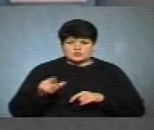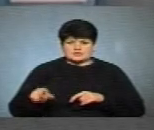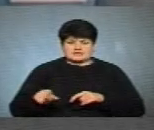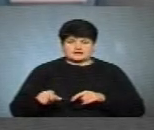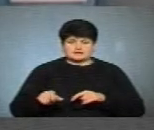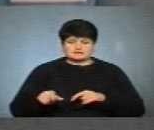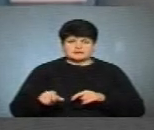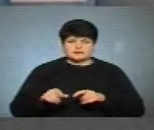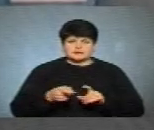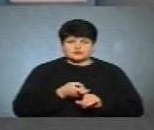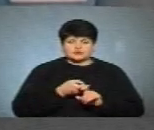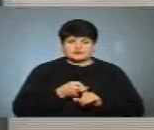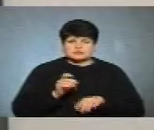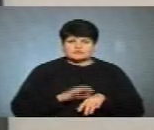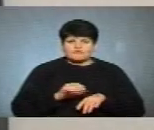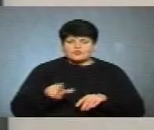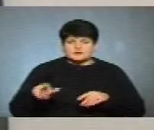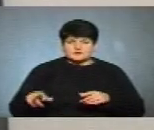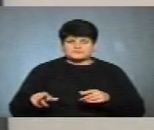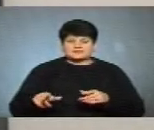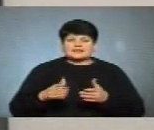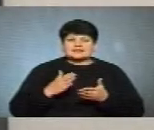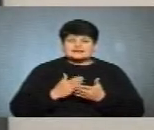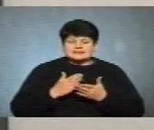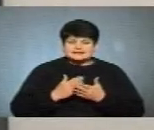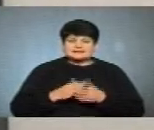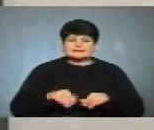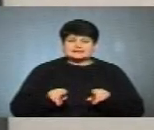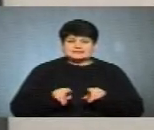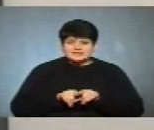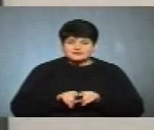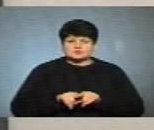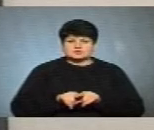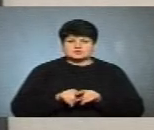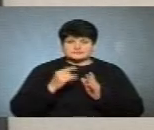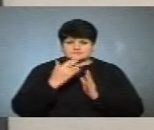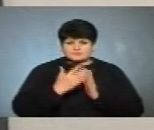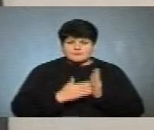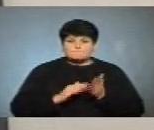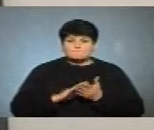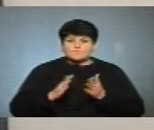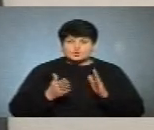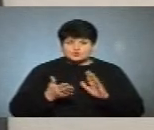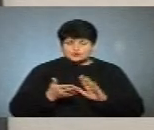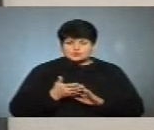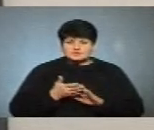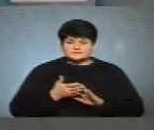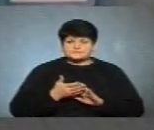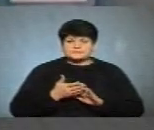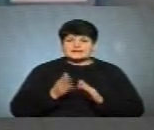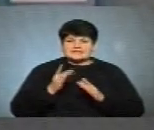з хворим. У нас, наприклад, є хворий, ми їх не можемо перевірити. Є ж теж певні положення,